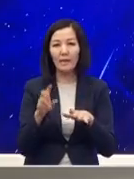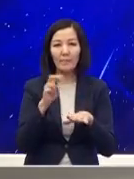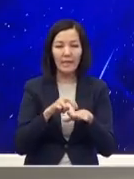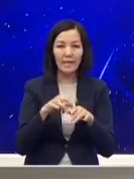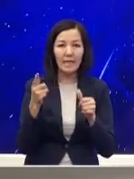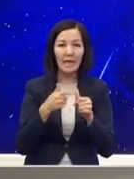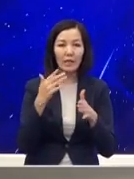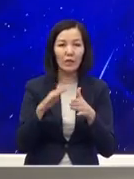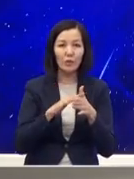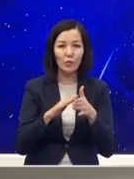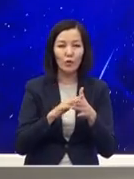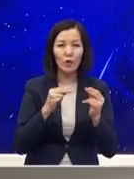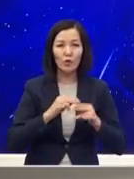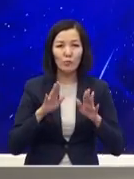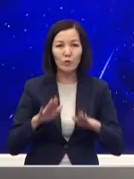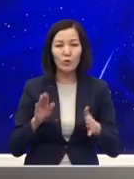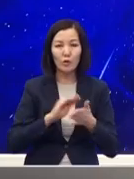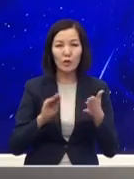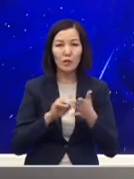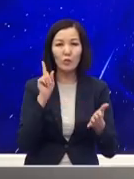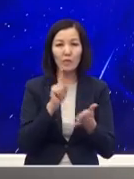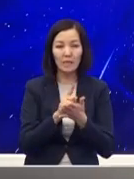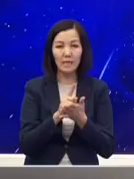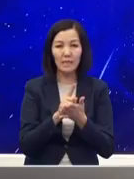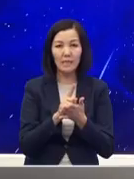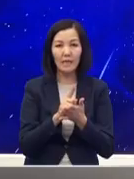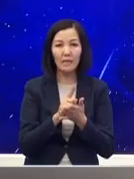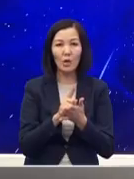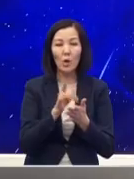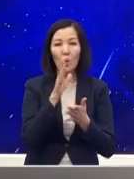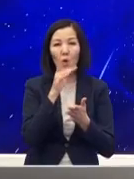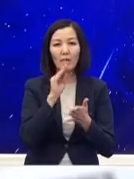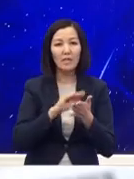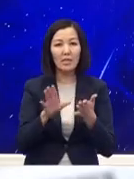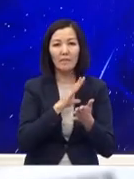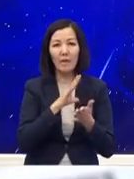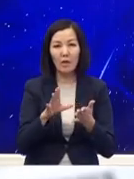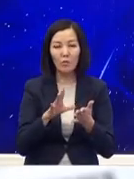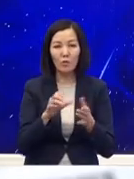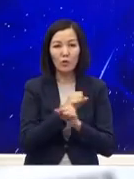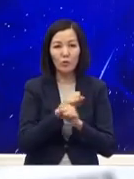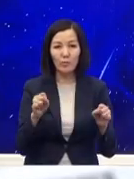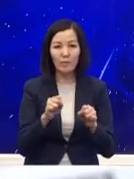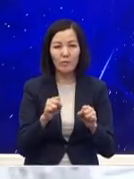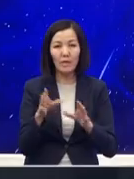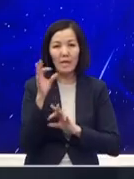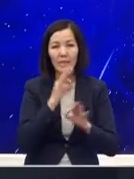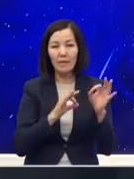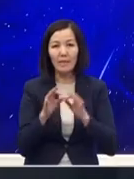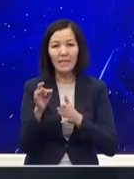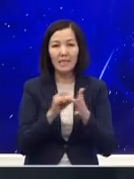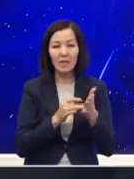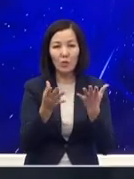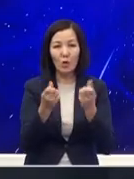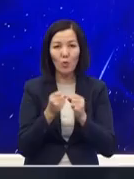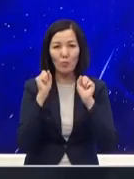жөні, дәрігердің жұмыс орны көрсетілуі тиіс. Бұл рецептінің уақытылы жазылмай қалуына жол бермеуді және дәрі-дәрмекті